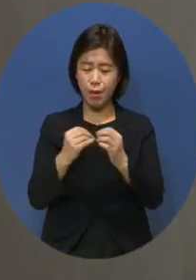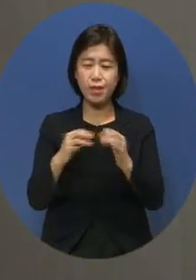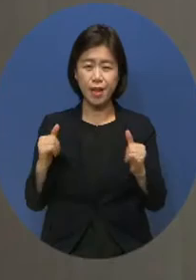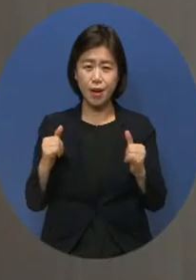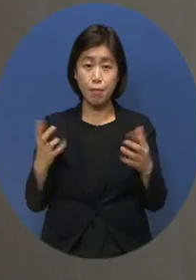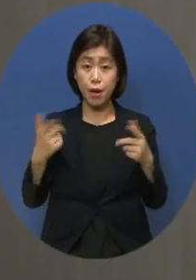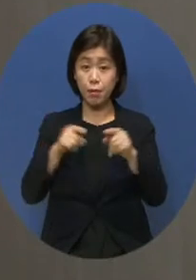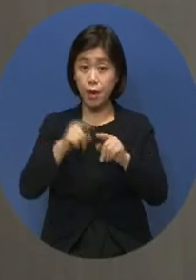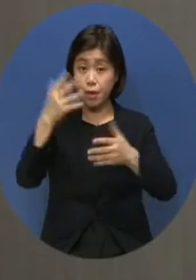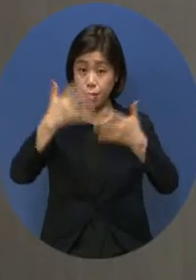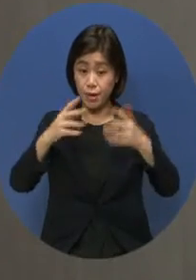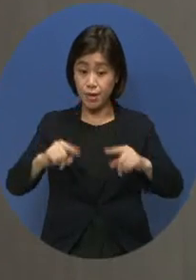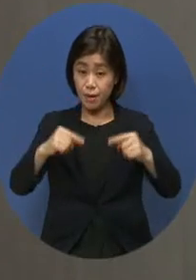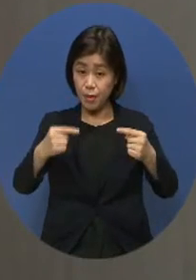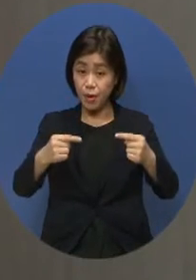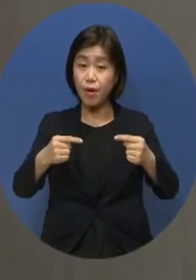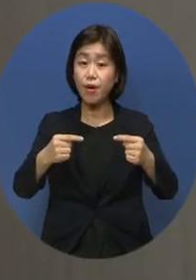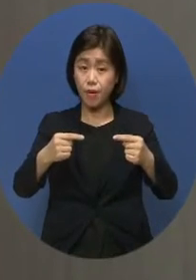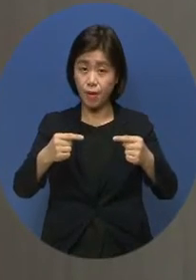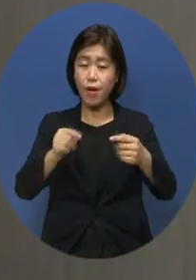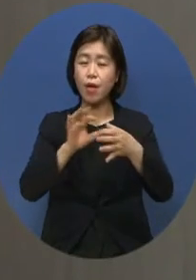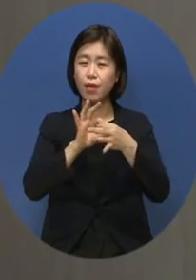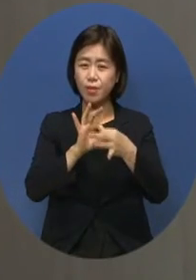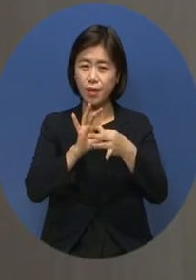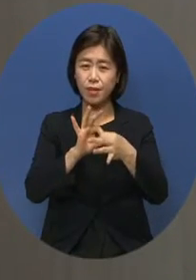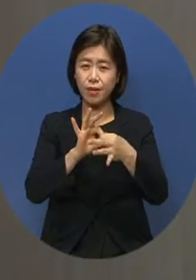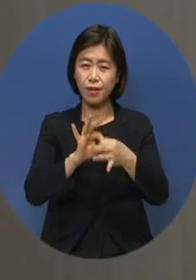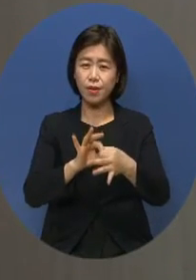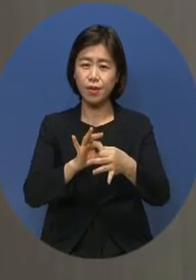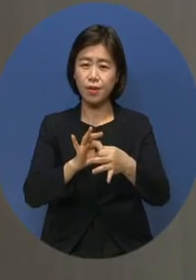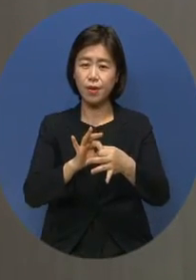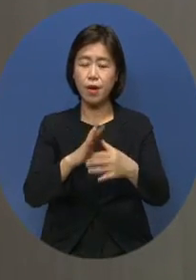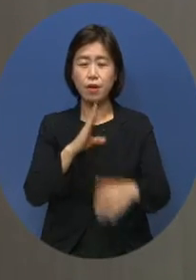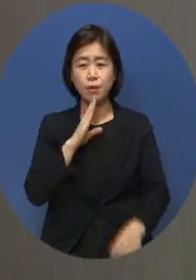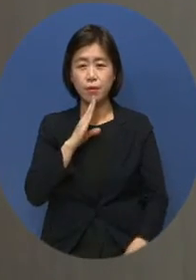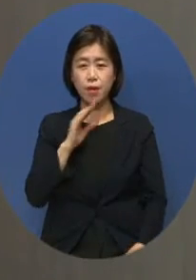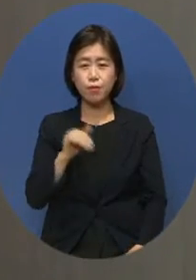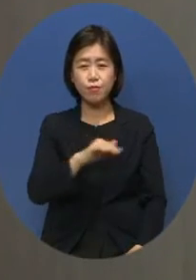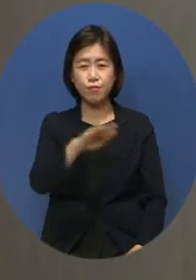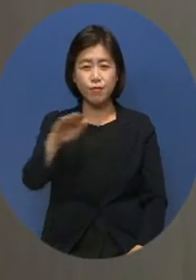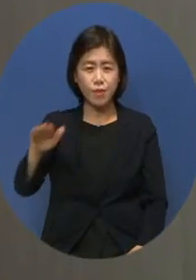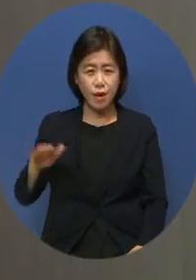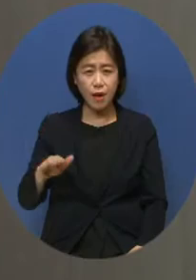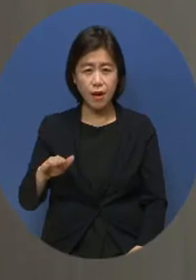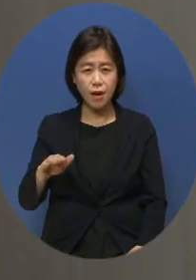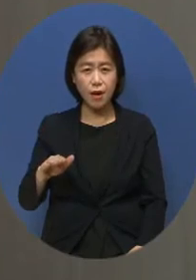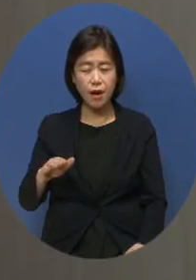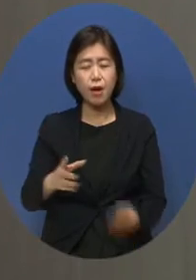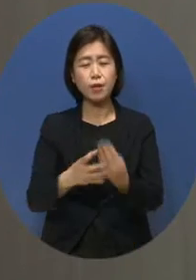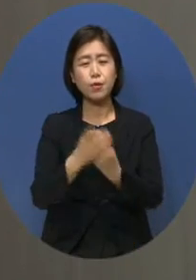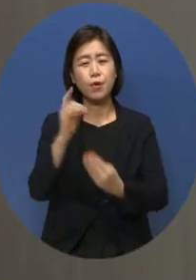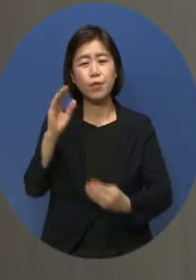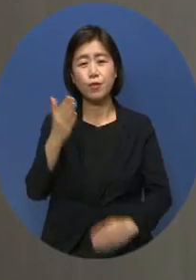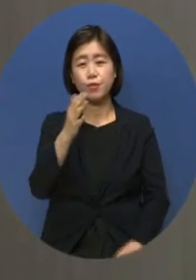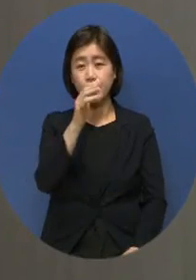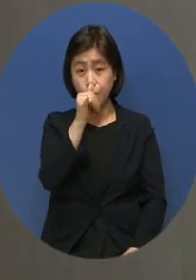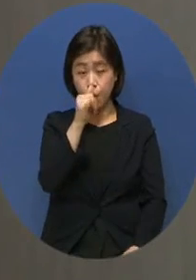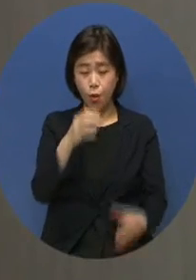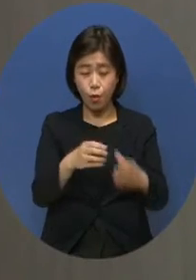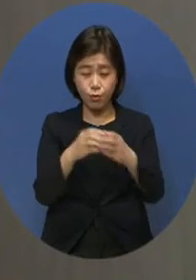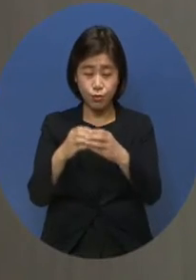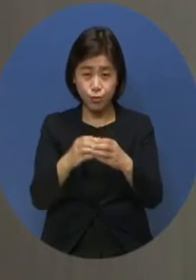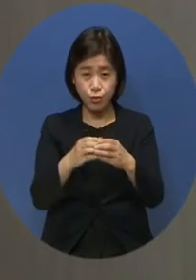되었기 때문에 이것을 통해서 굉장히 우리가 하나의 공동체를 만들었구나라고